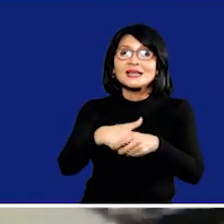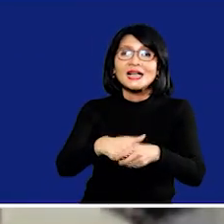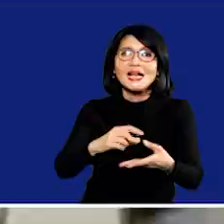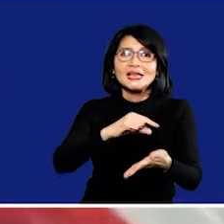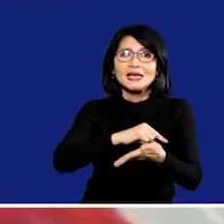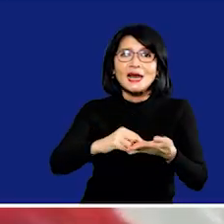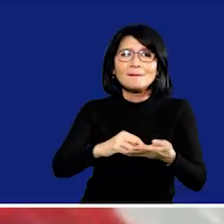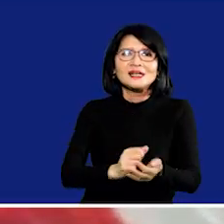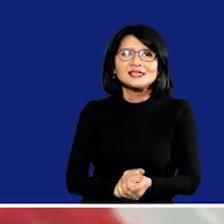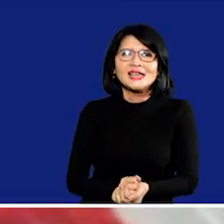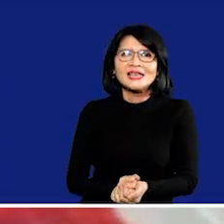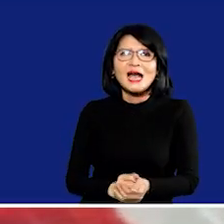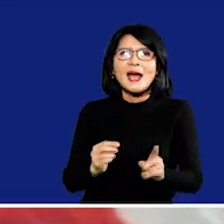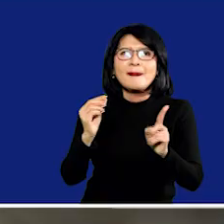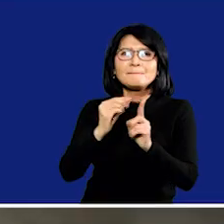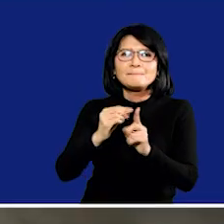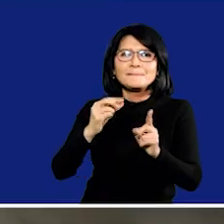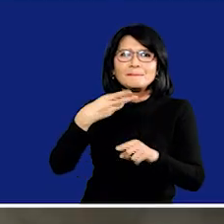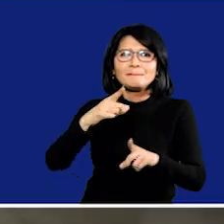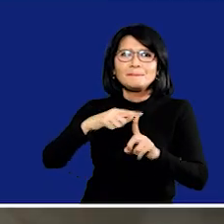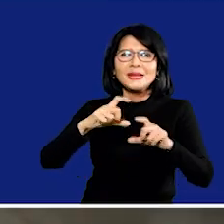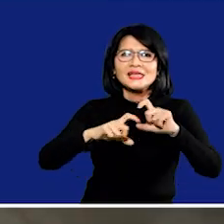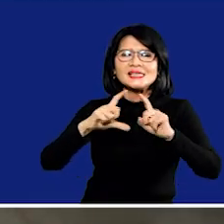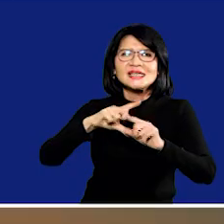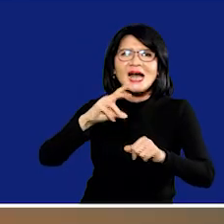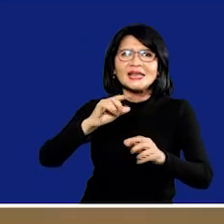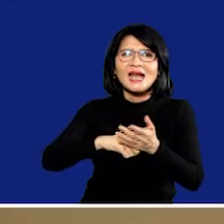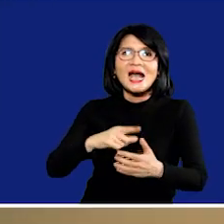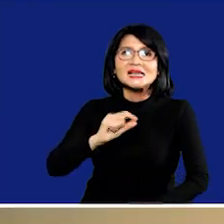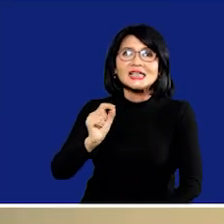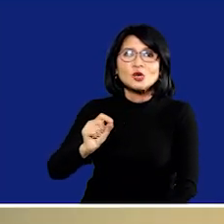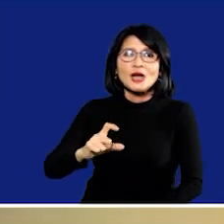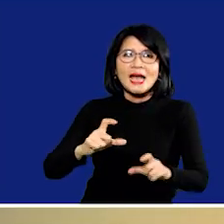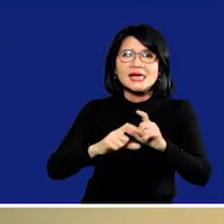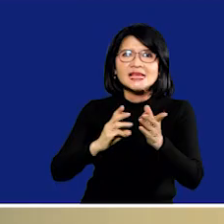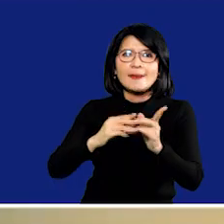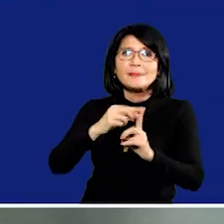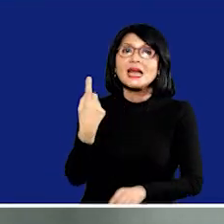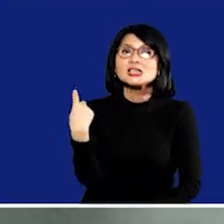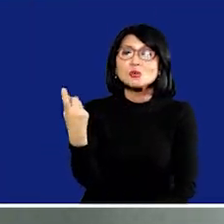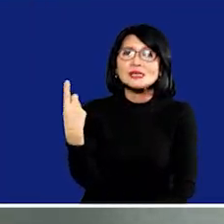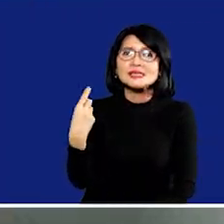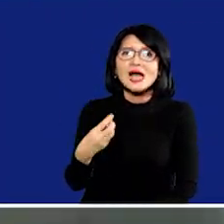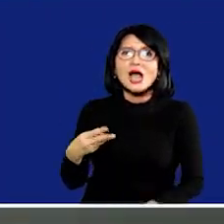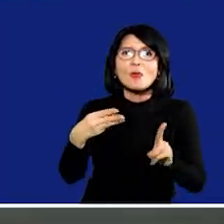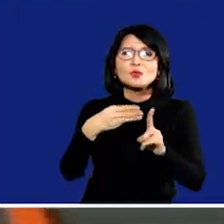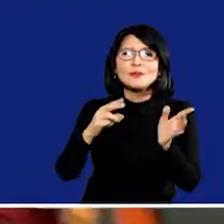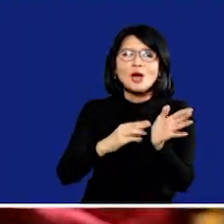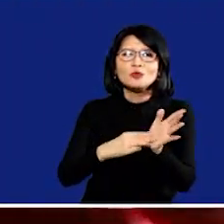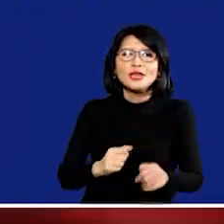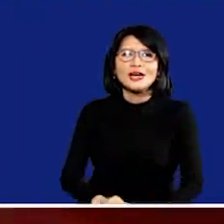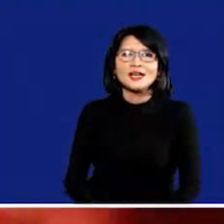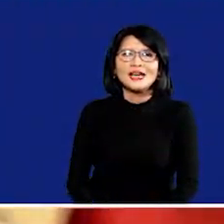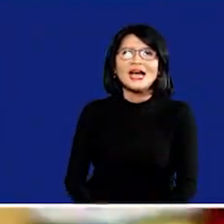Perkenalkan, nama saya Pestaria Sinurat. Saya sekolah di SMP Swasta Budi Mulia